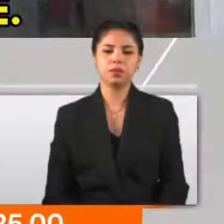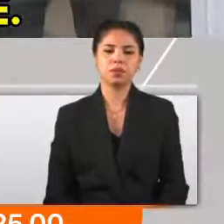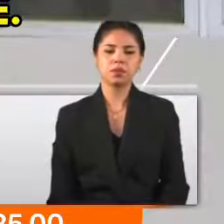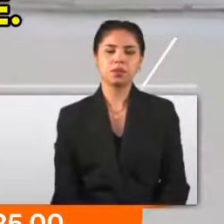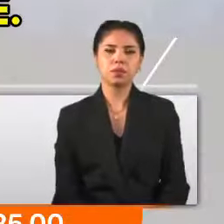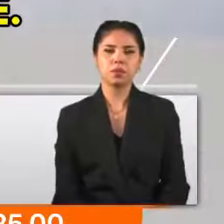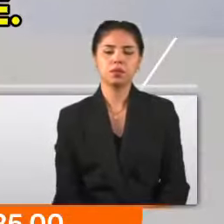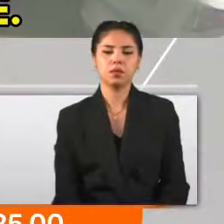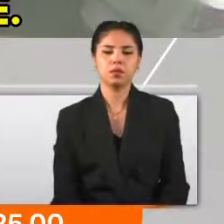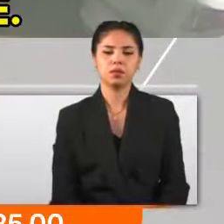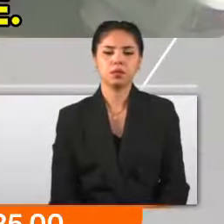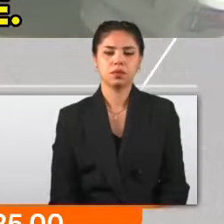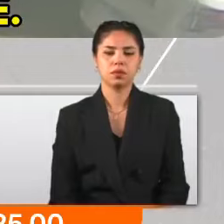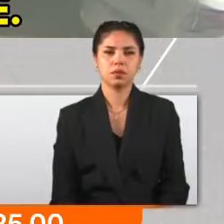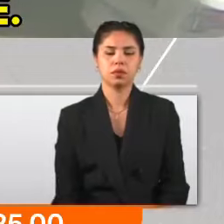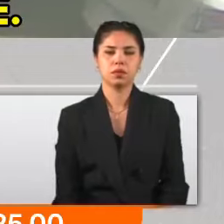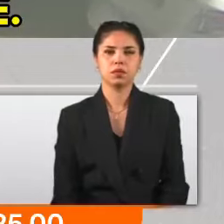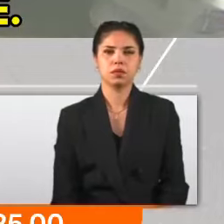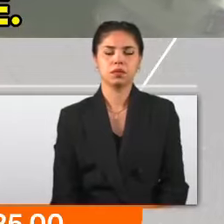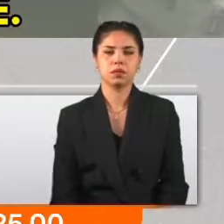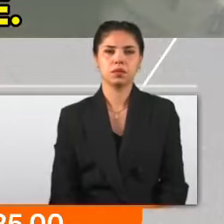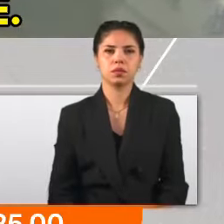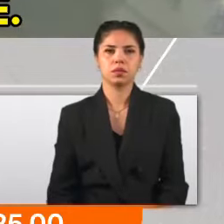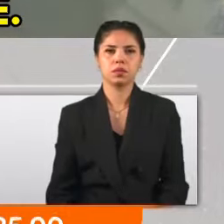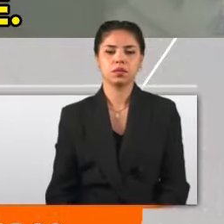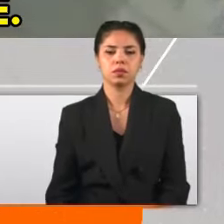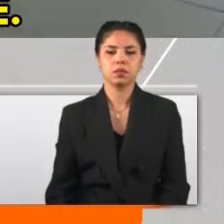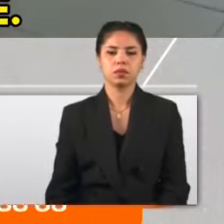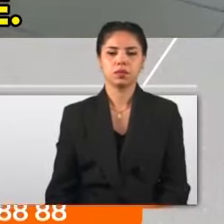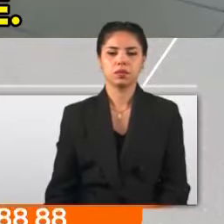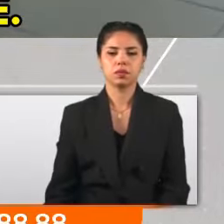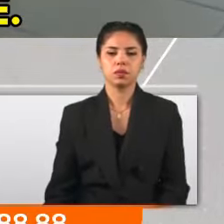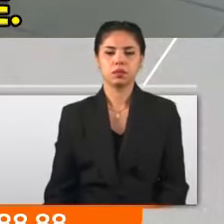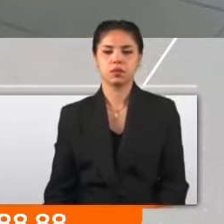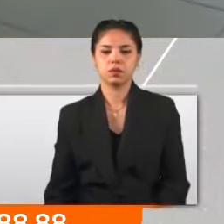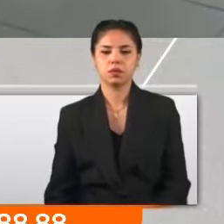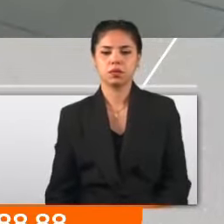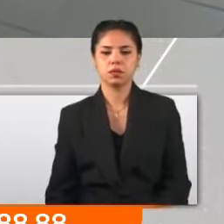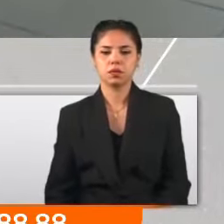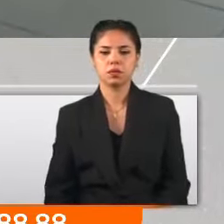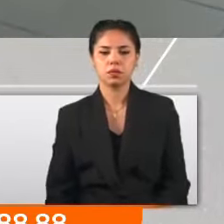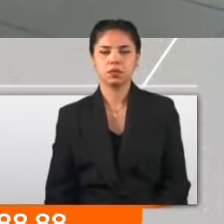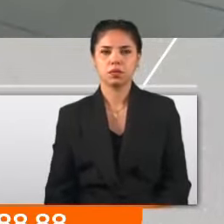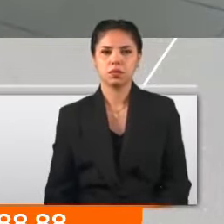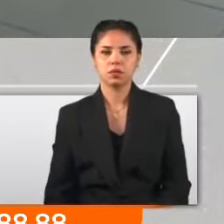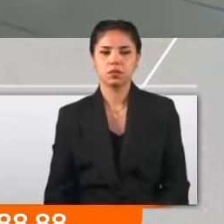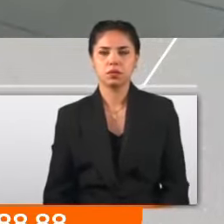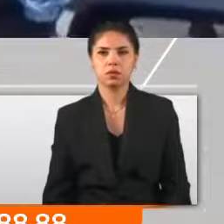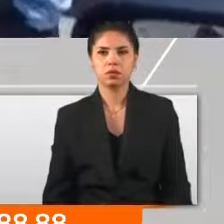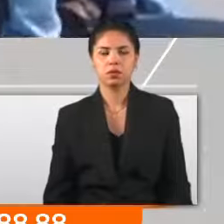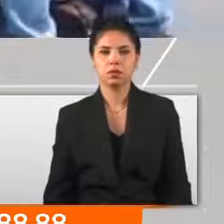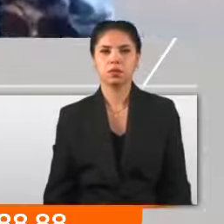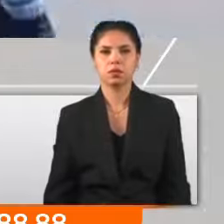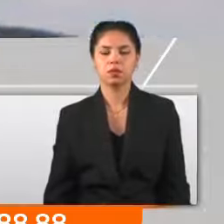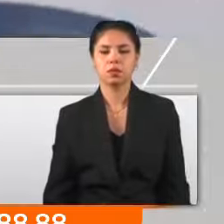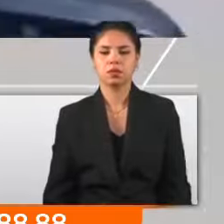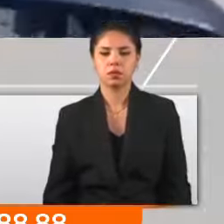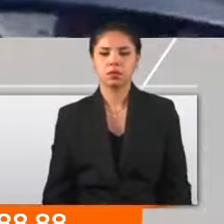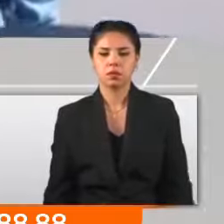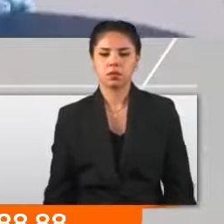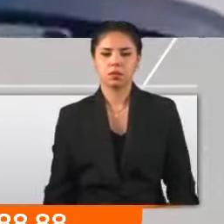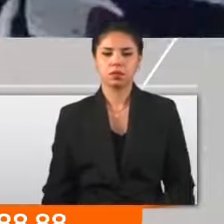buradaki ofislerinde malları kaçırdığını öğrendik ve buraya geldik bugün de. Polis suçüstü yaptı, yakaladı. Ben gelmeden